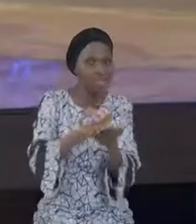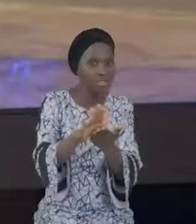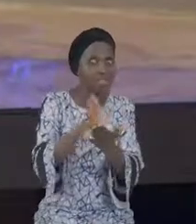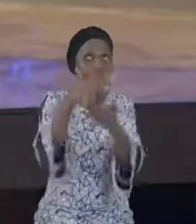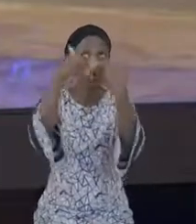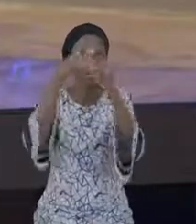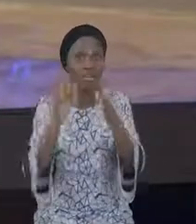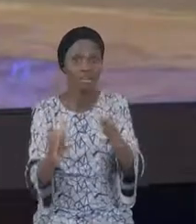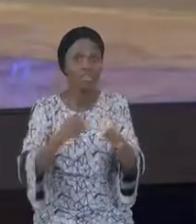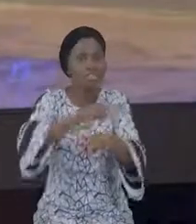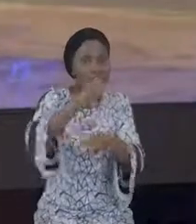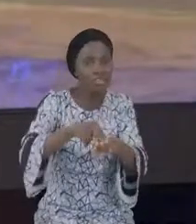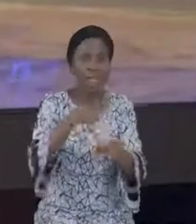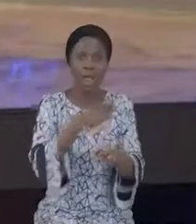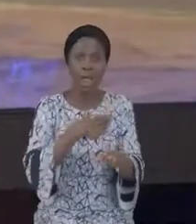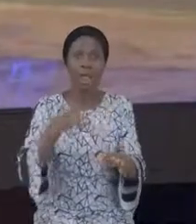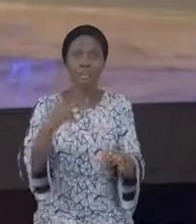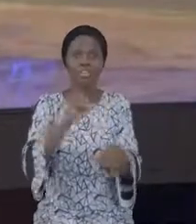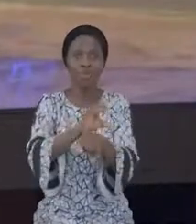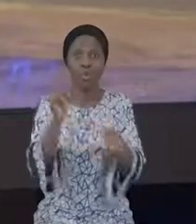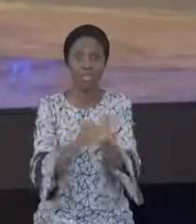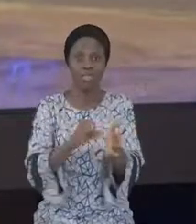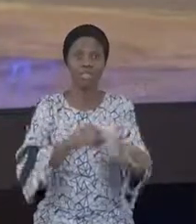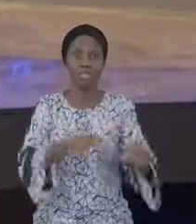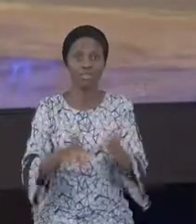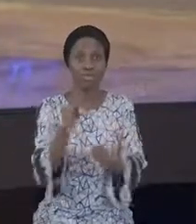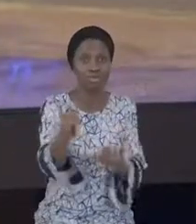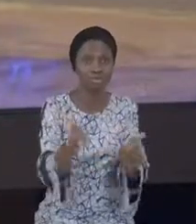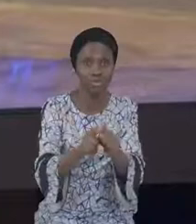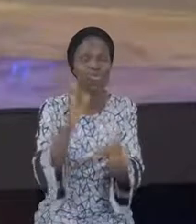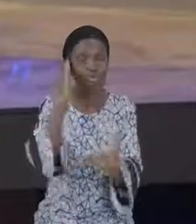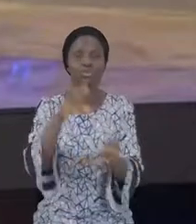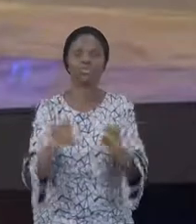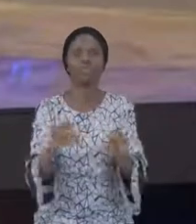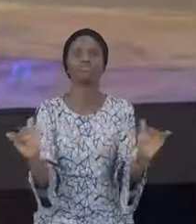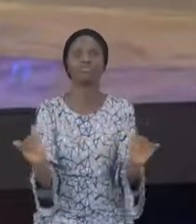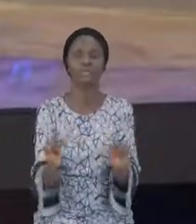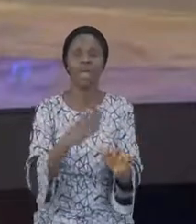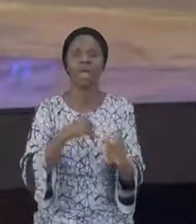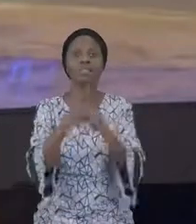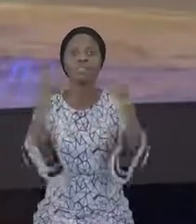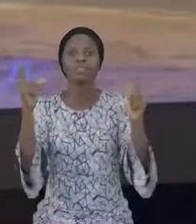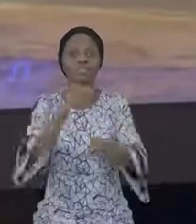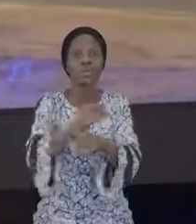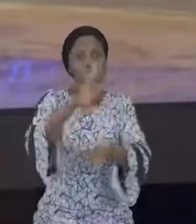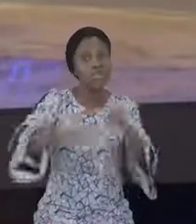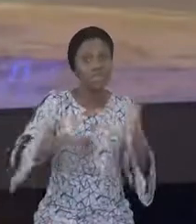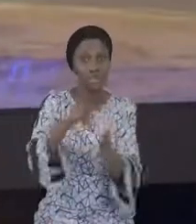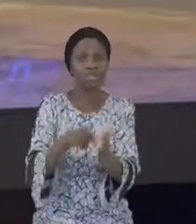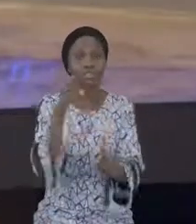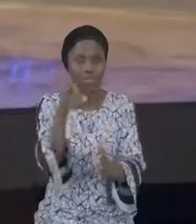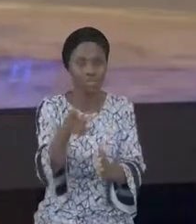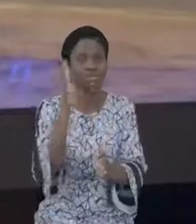and the works et les œuvres you, que will je fais. Do. And greater works than these you will je, do les œuvres que je